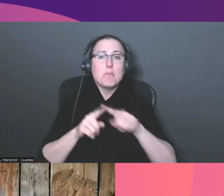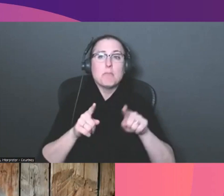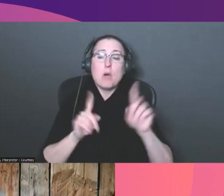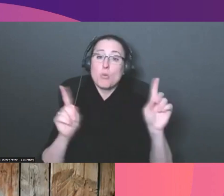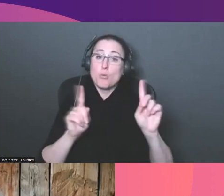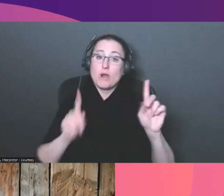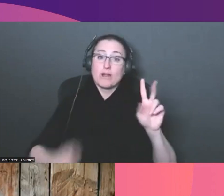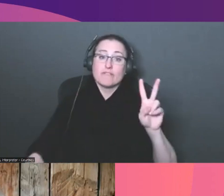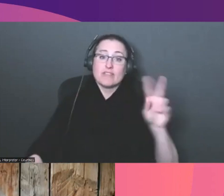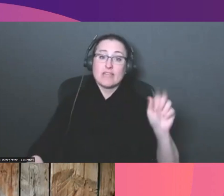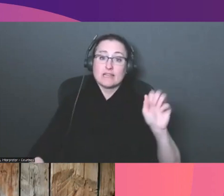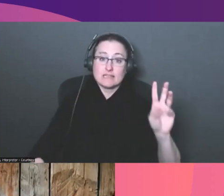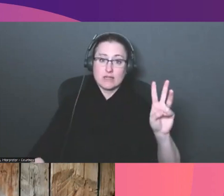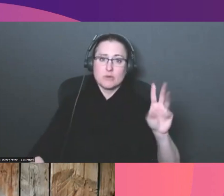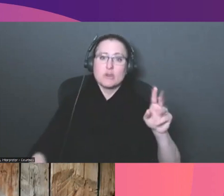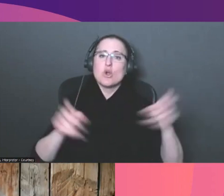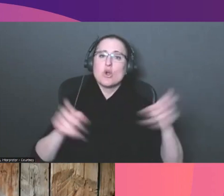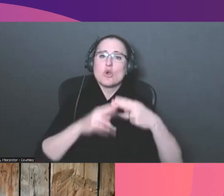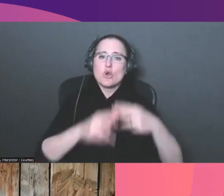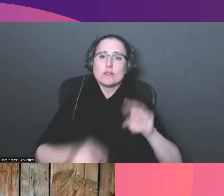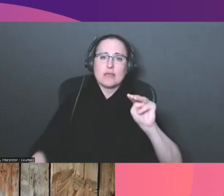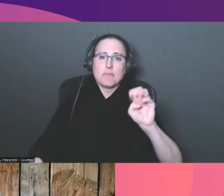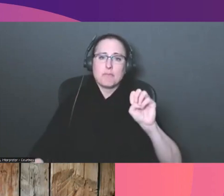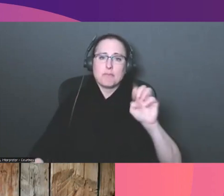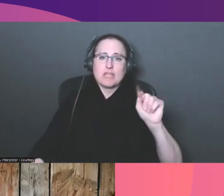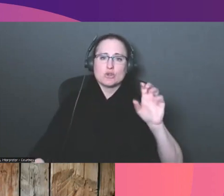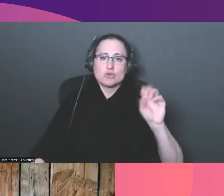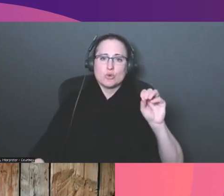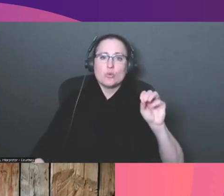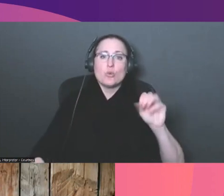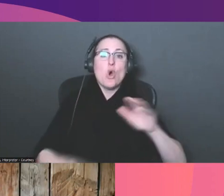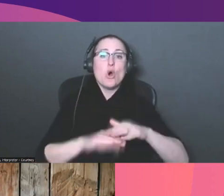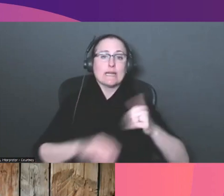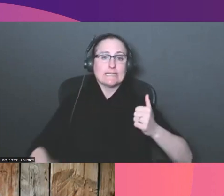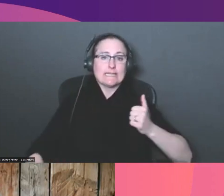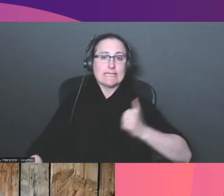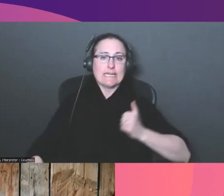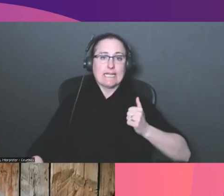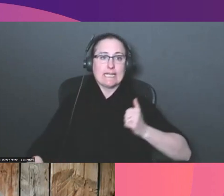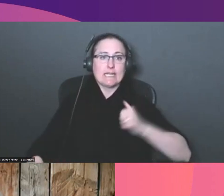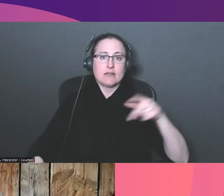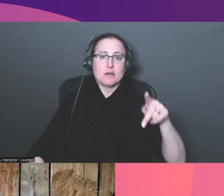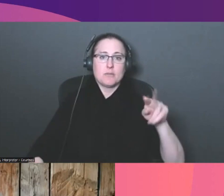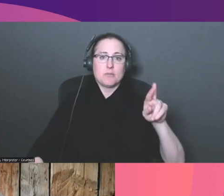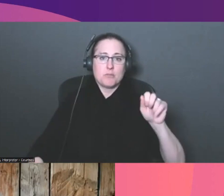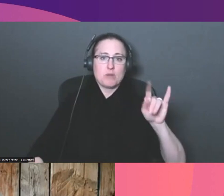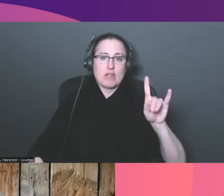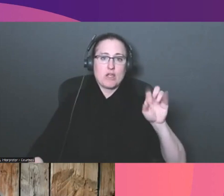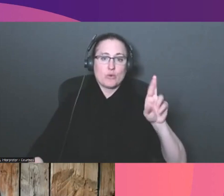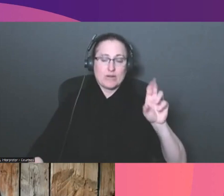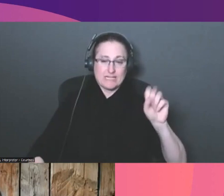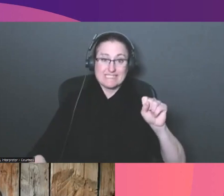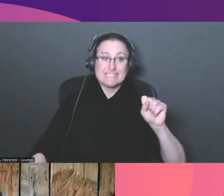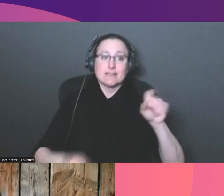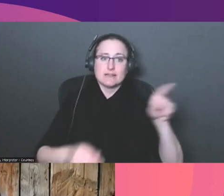qui est accessible à tout. Donc, ça s'appelle moi aussi, dans les prairies canadiennes.